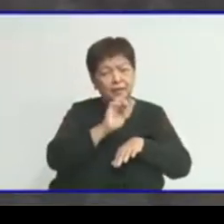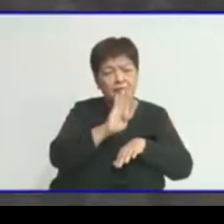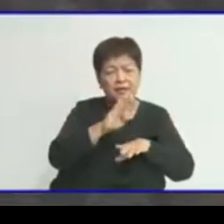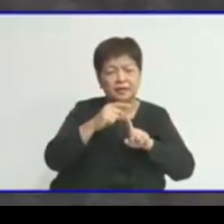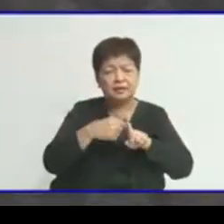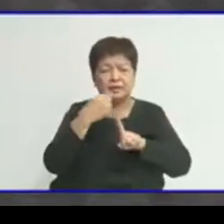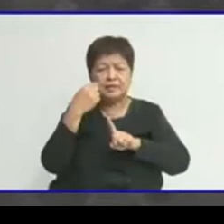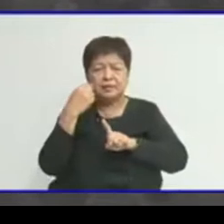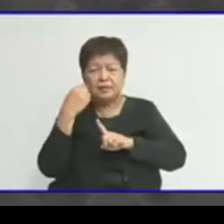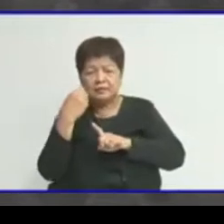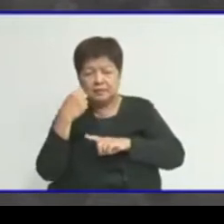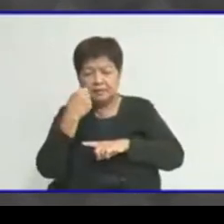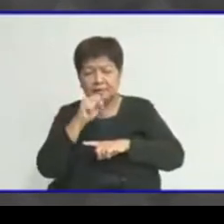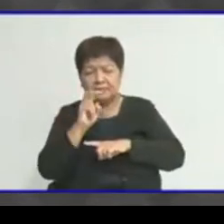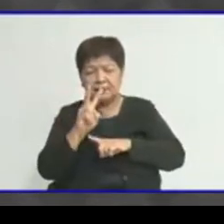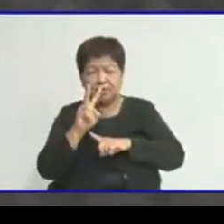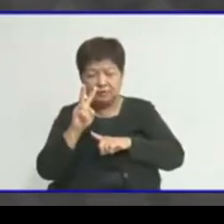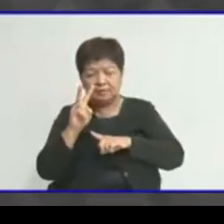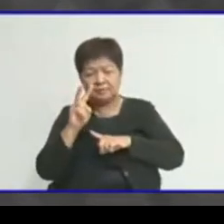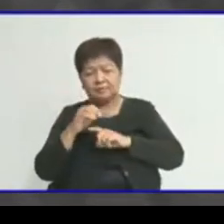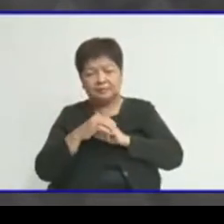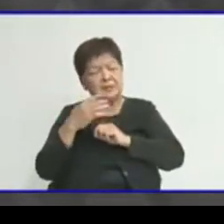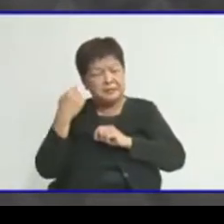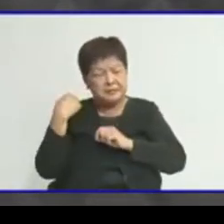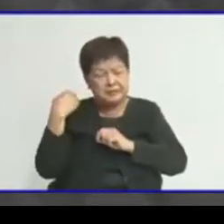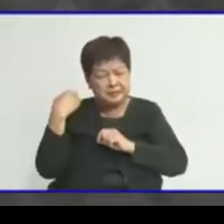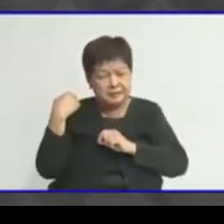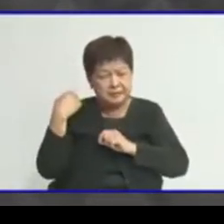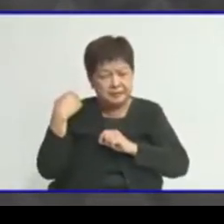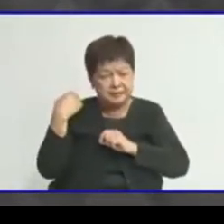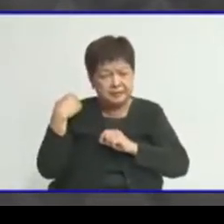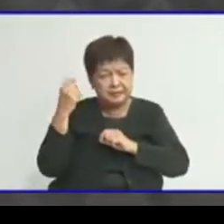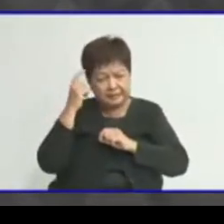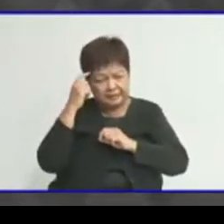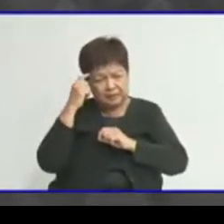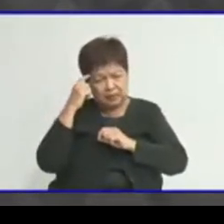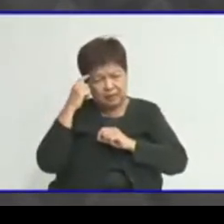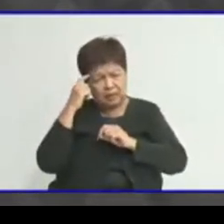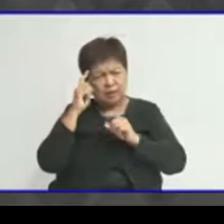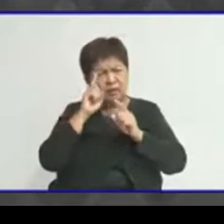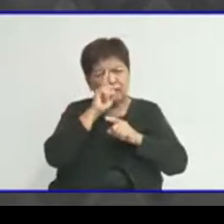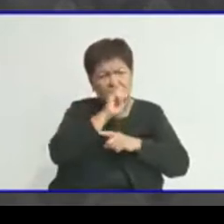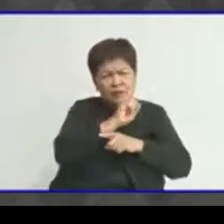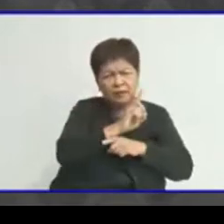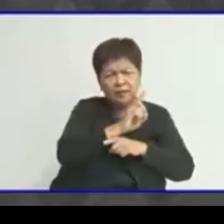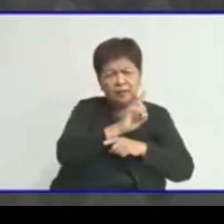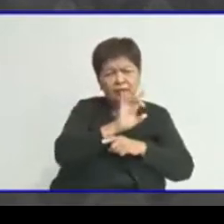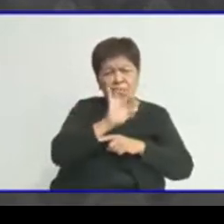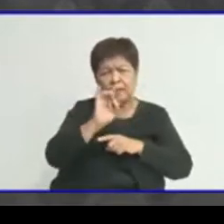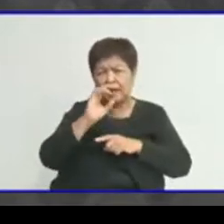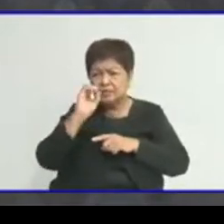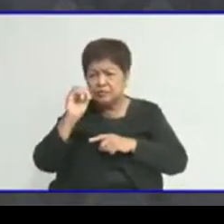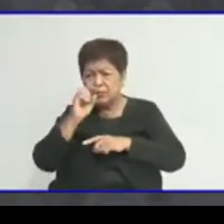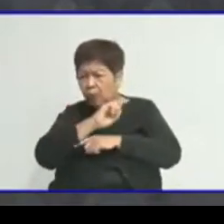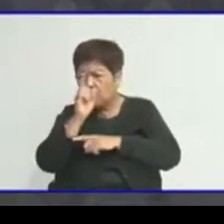ที่ต้องรับผิดชอบเพราะฉะนั้นเนี่ยดิฉันคิดว่าคงไม่ใช่ว่า180วันแล้วเราค่อยมาคิดเราอาจจะต้องคิดมาก่อนอย่างนั้